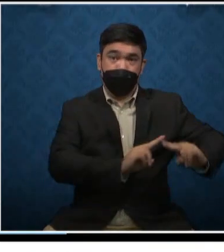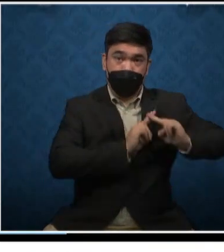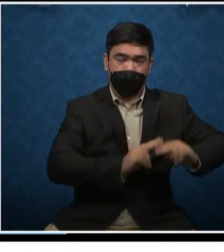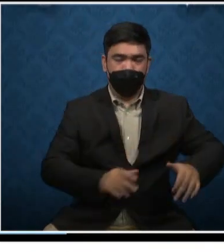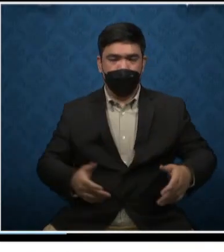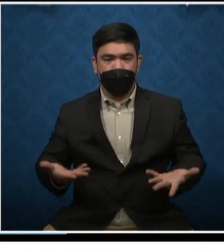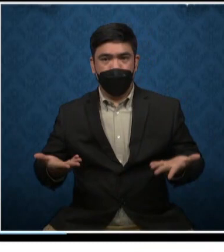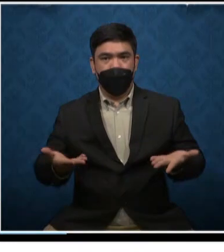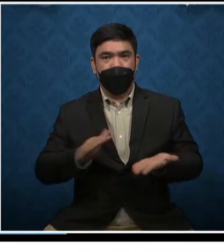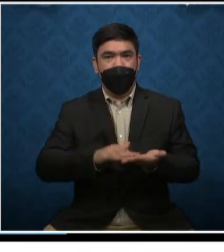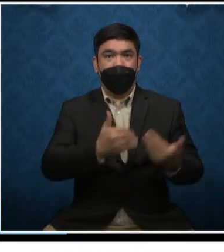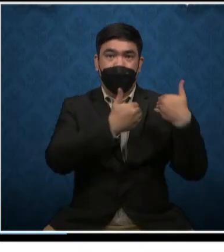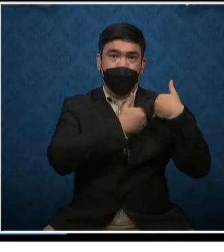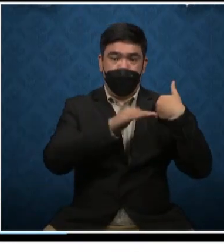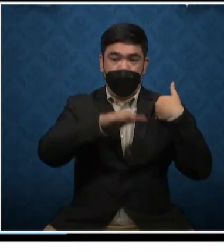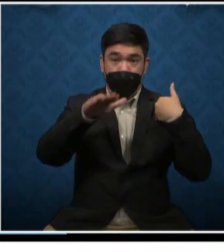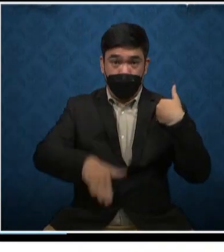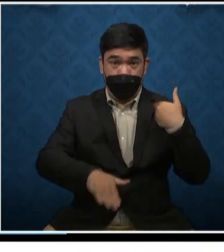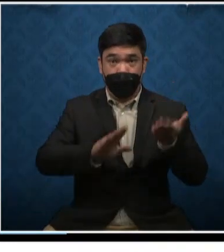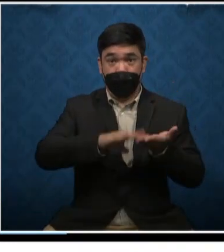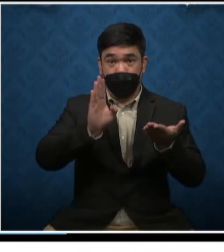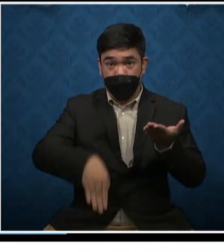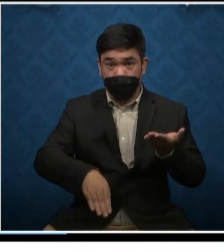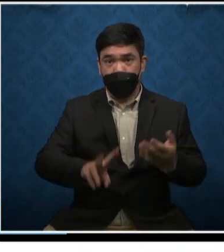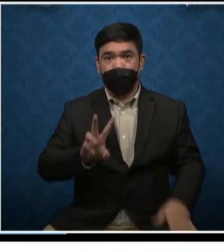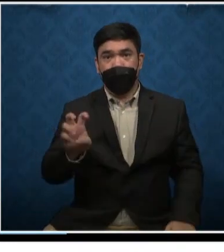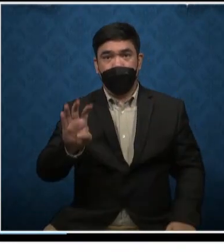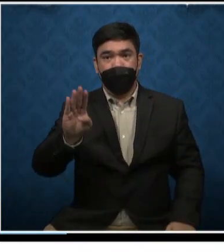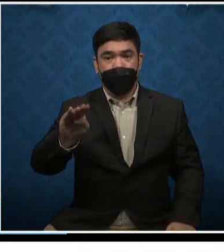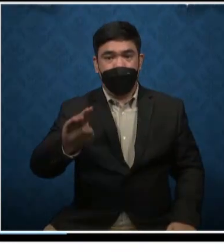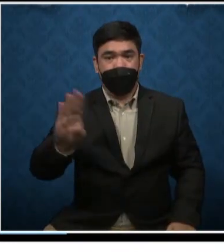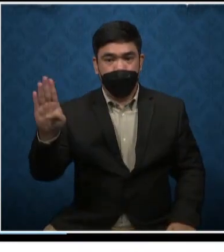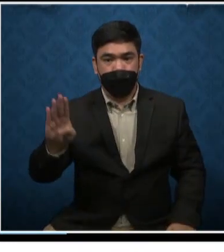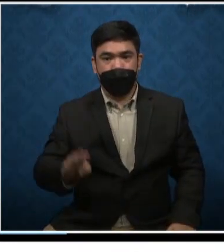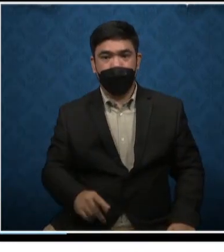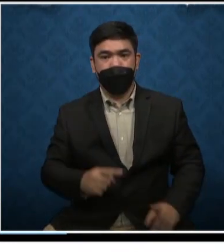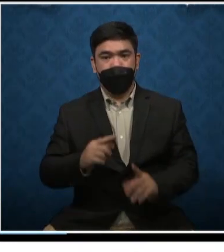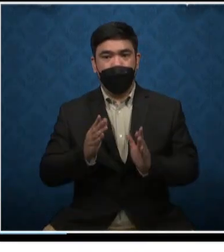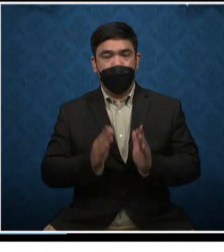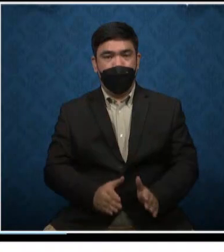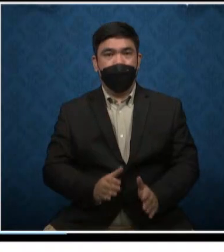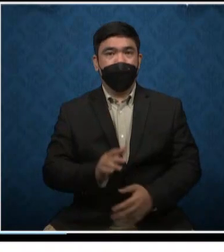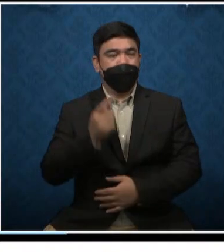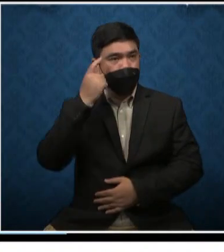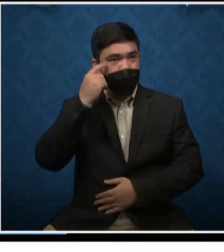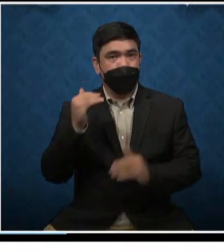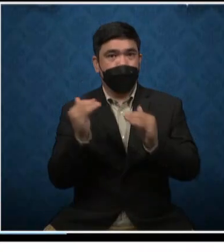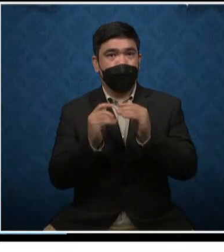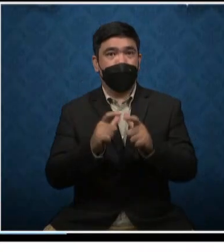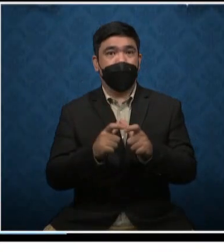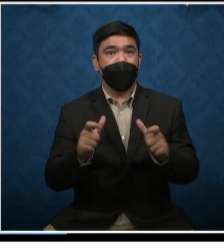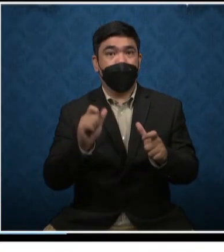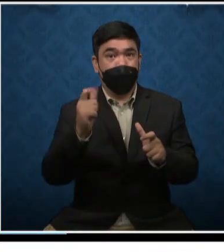ายให้กับรัฐบาลได้เดือนละ240บาทต่อคนต่อเดือนที่จ่ายตามสิทธิบัตรท